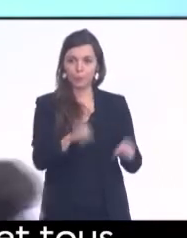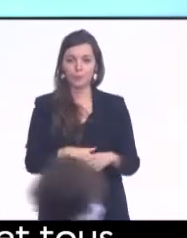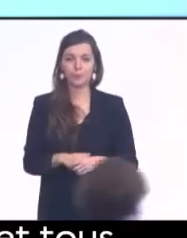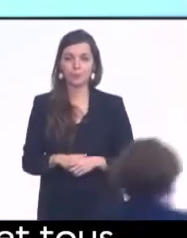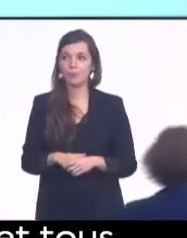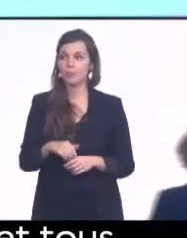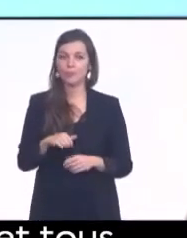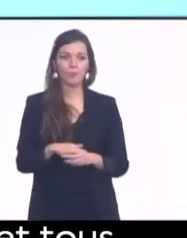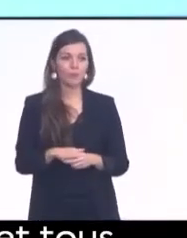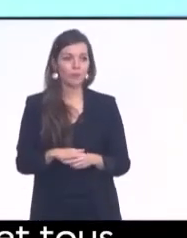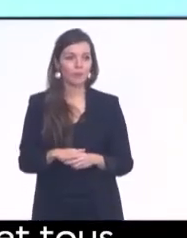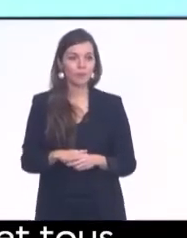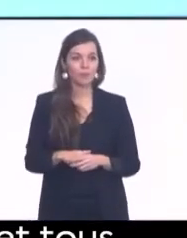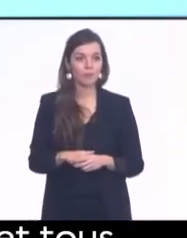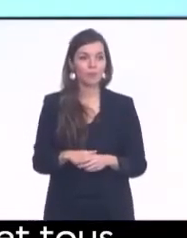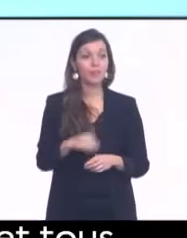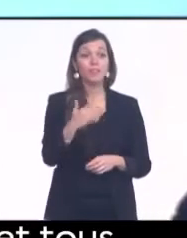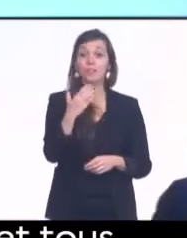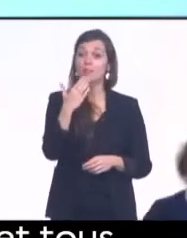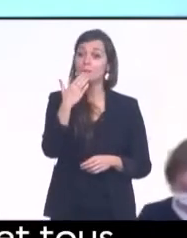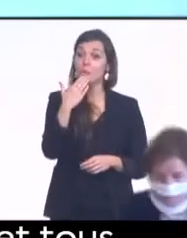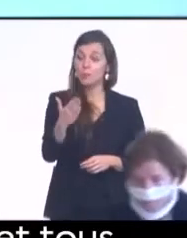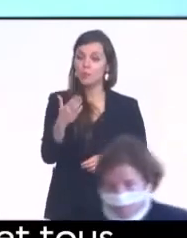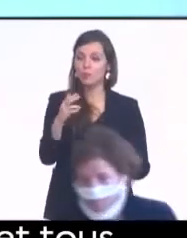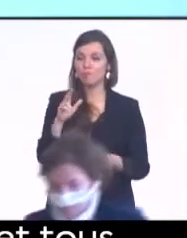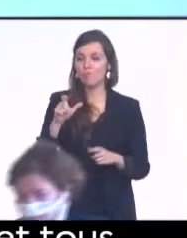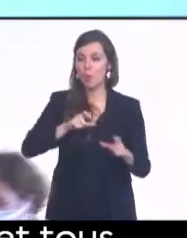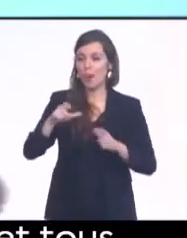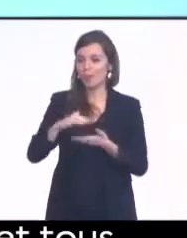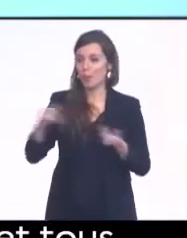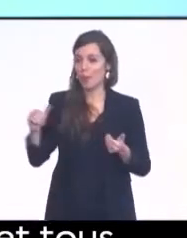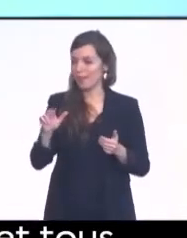Oui, bonjour. Enfin, on est deux. Je passerai la parole à ma consoeur tout à l'heure.